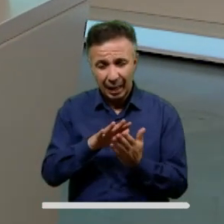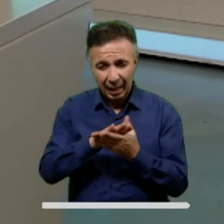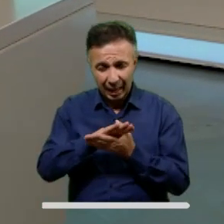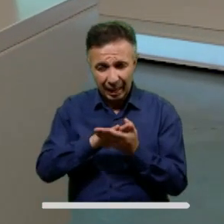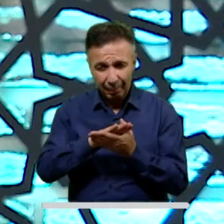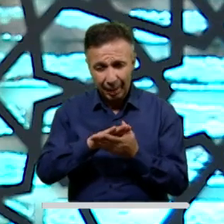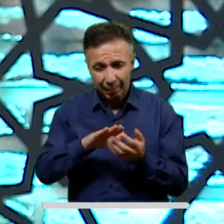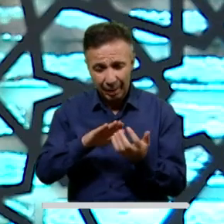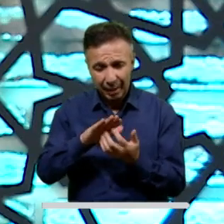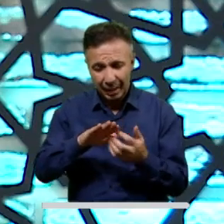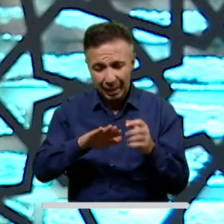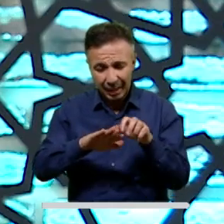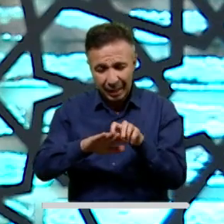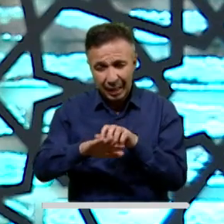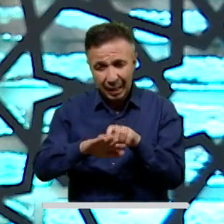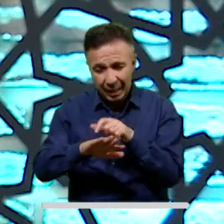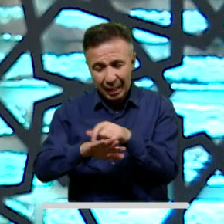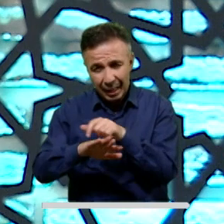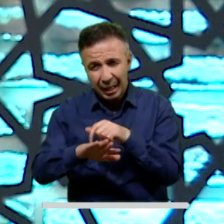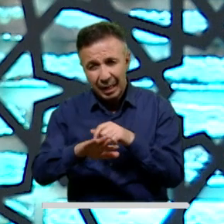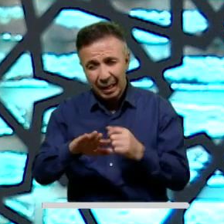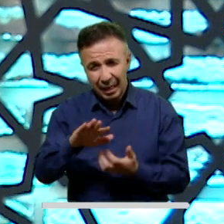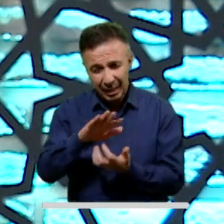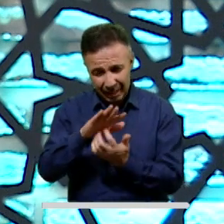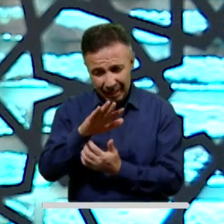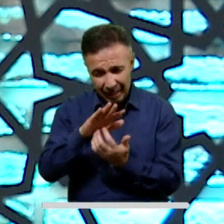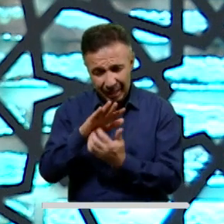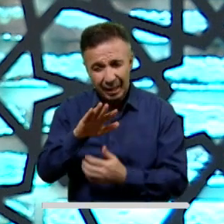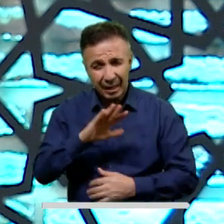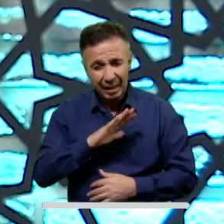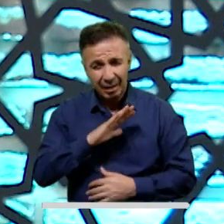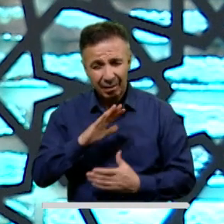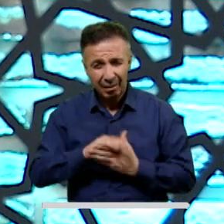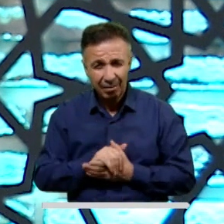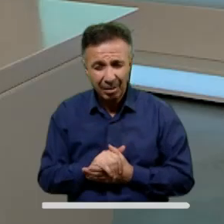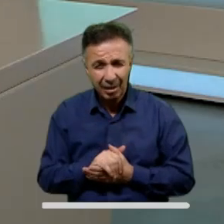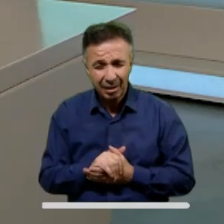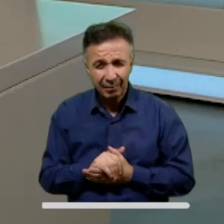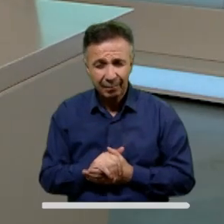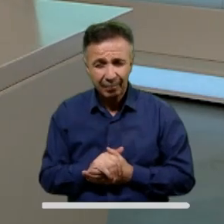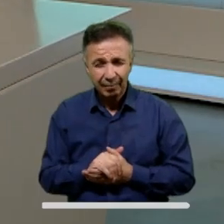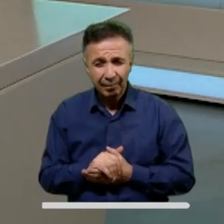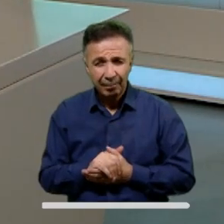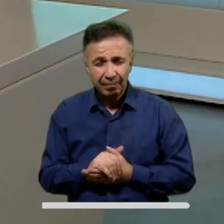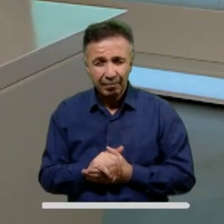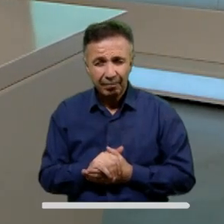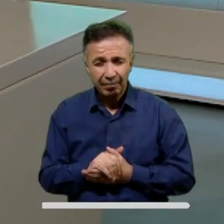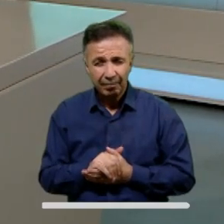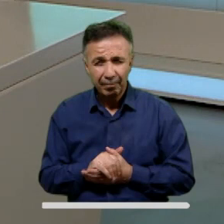kaşıntı, topuklarımda çok yarılıyor yani. Bayağı yarılıyor, öyle az filan değil. Ama bir 10 sene önce ne doktor